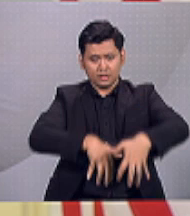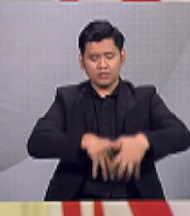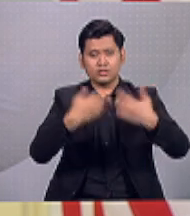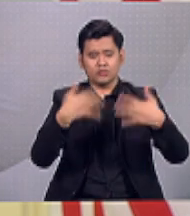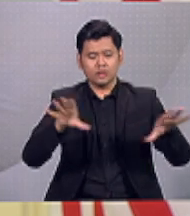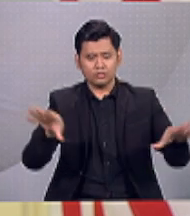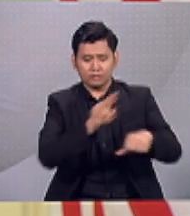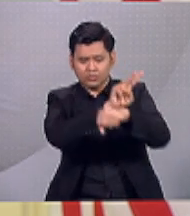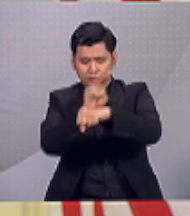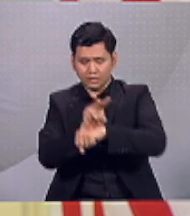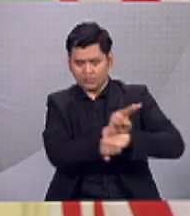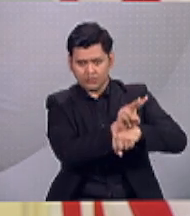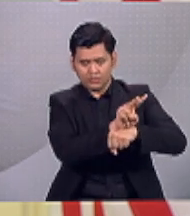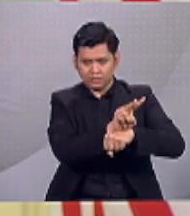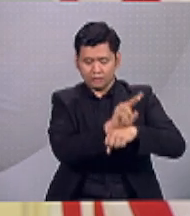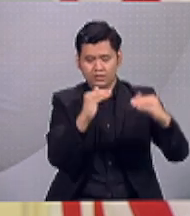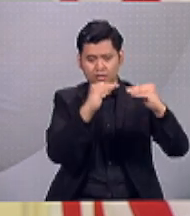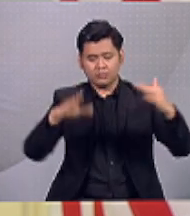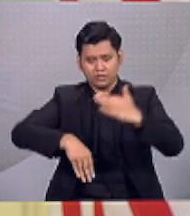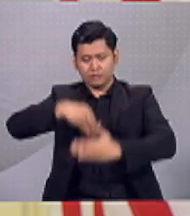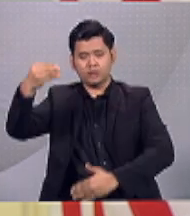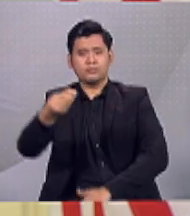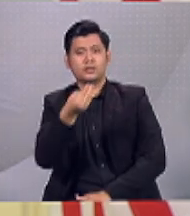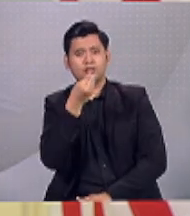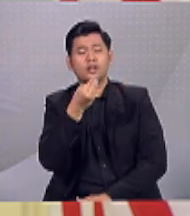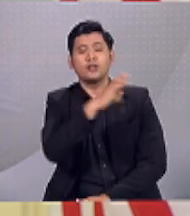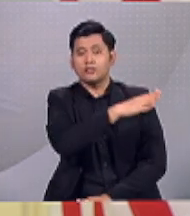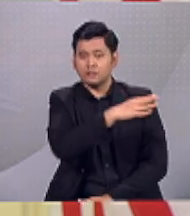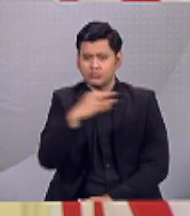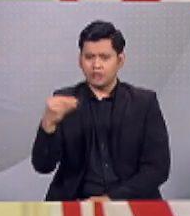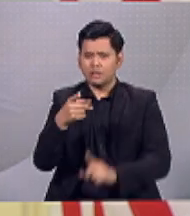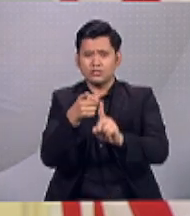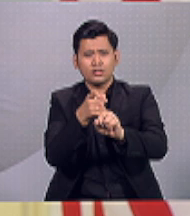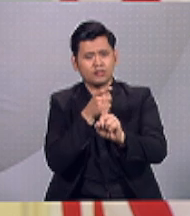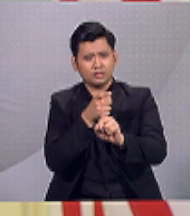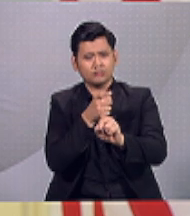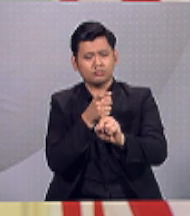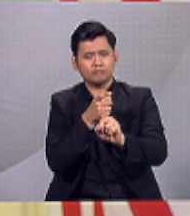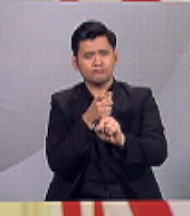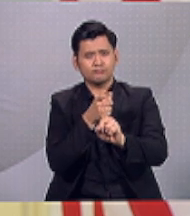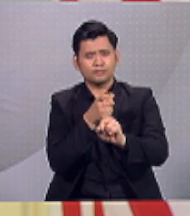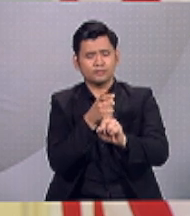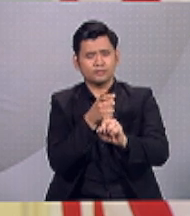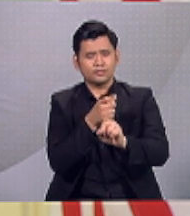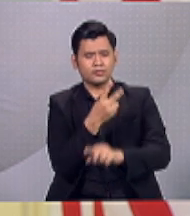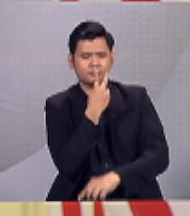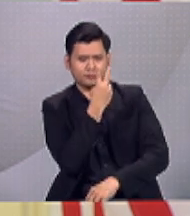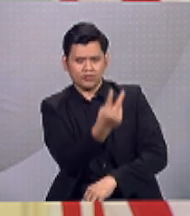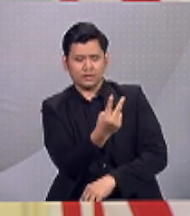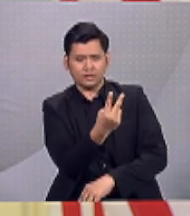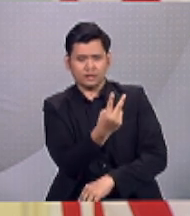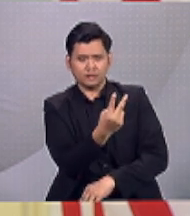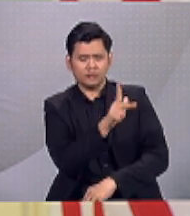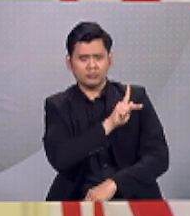pemantauan di peringkat pengeluar makanan dan dari segi dapatan mereka adalah